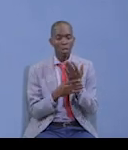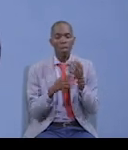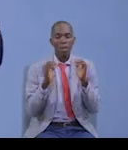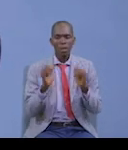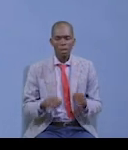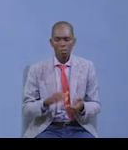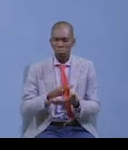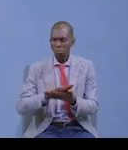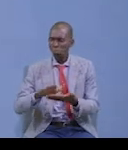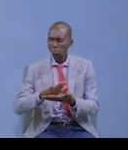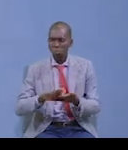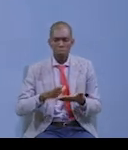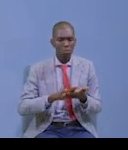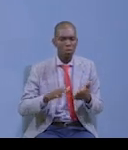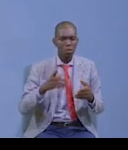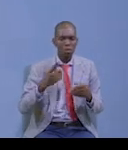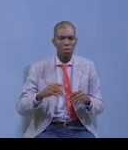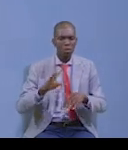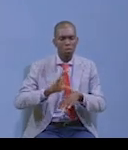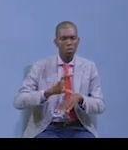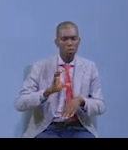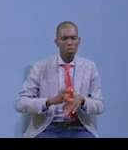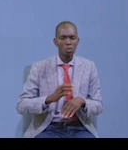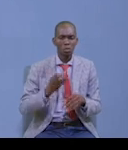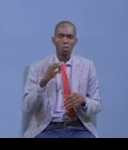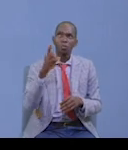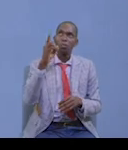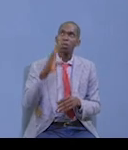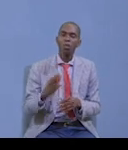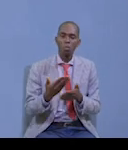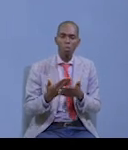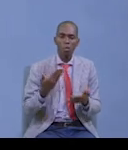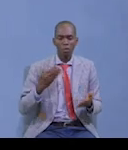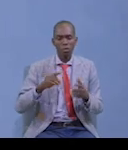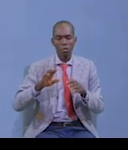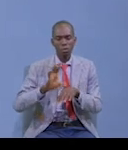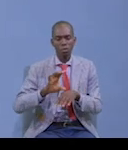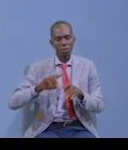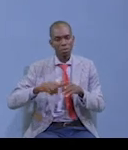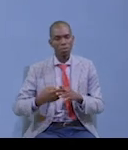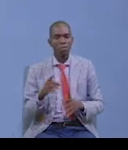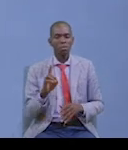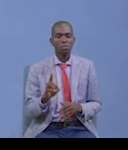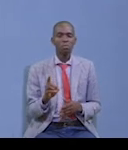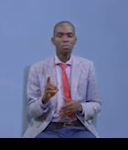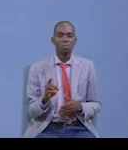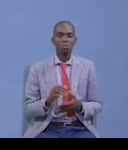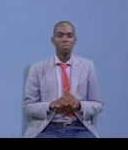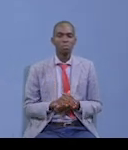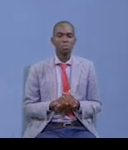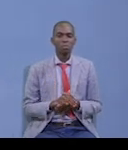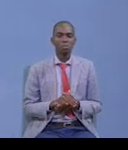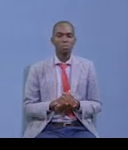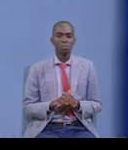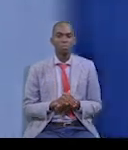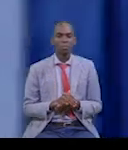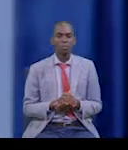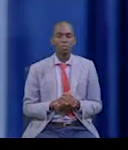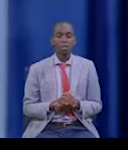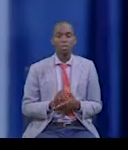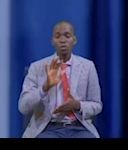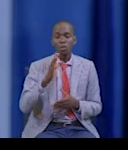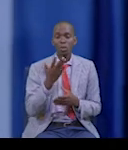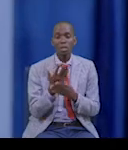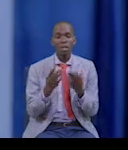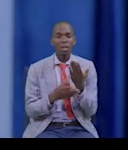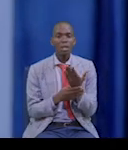clean up the auditorium for service సర్వీస్ కోసమై మీ చేతులు ఆయన చేతులుగా భావిస్తే ఆడియో ఏమను శుభ్రపరుస్తాయి your